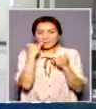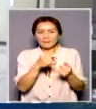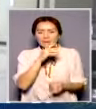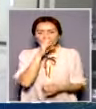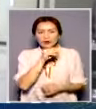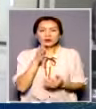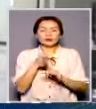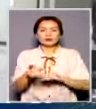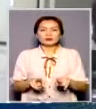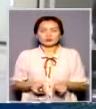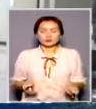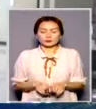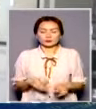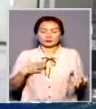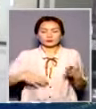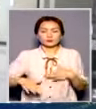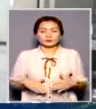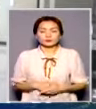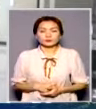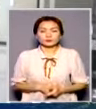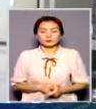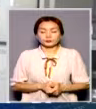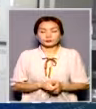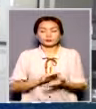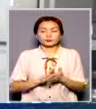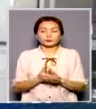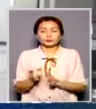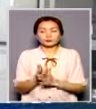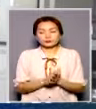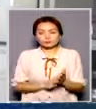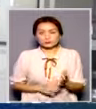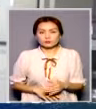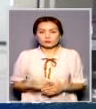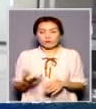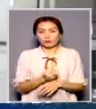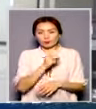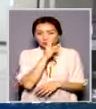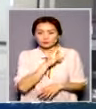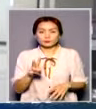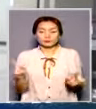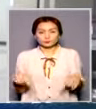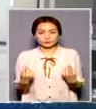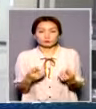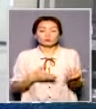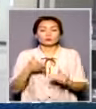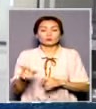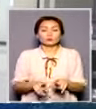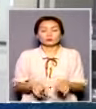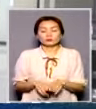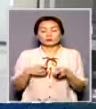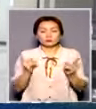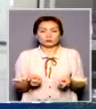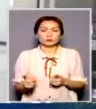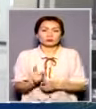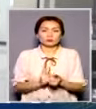Алдағы уақытта бұл менше бұл жай ғана тек алғы шарты. Егер бұл тек қана пафостық тұрғыда қалып қоймаса, алдағы уақытта шынымен де